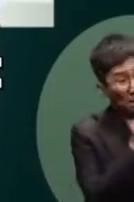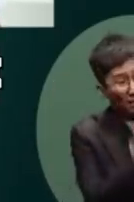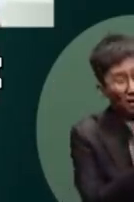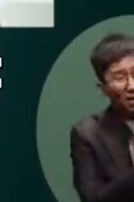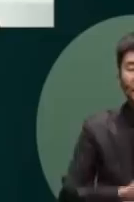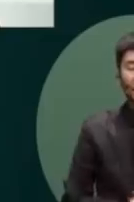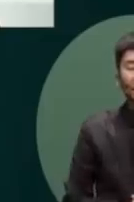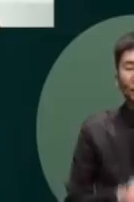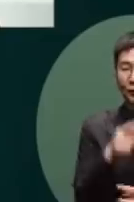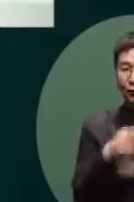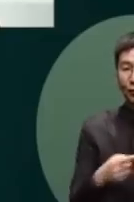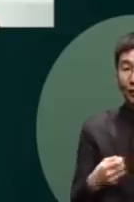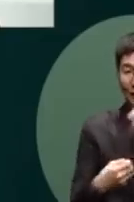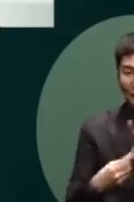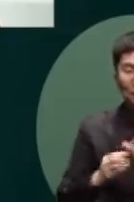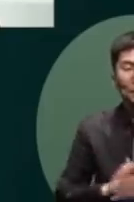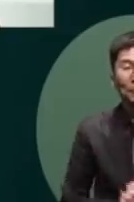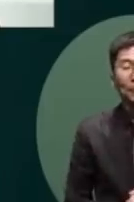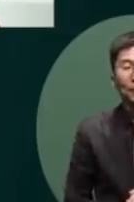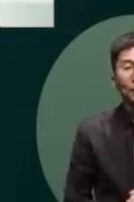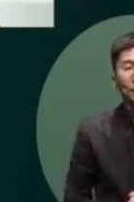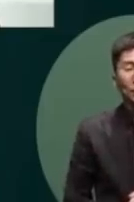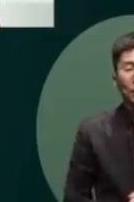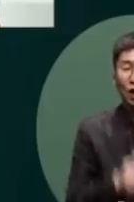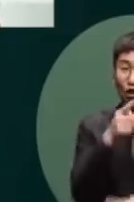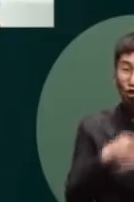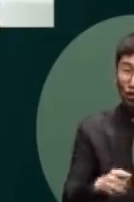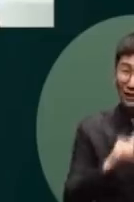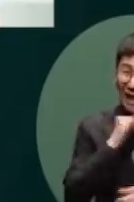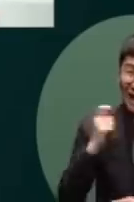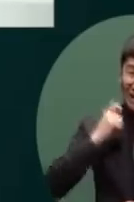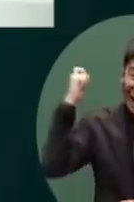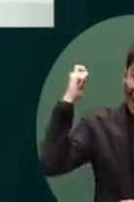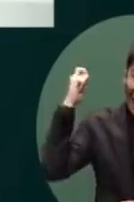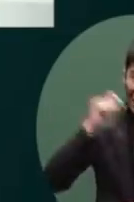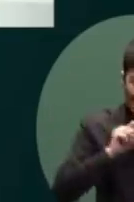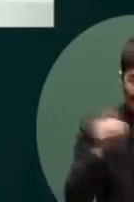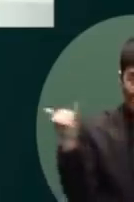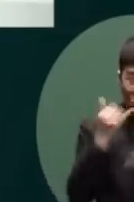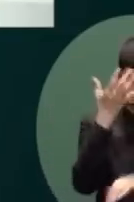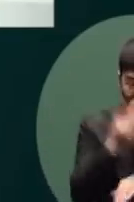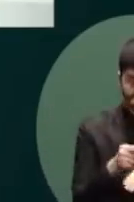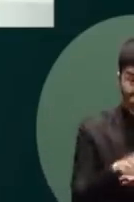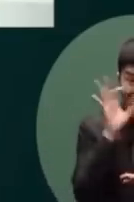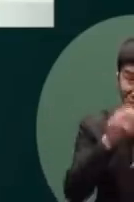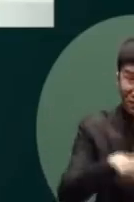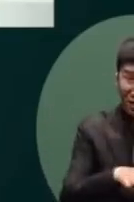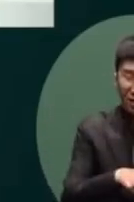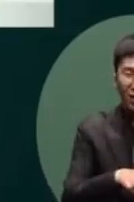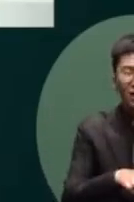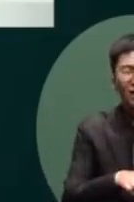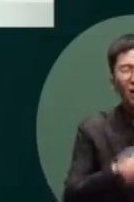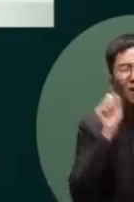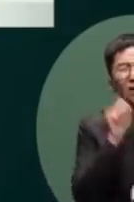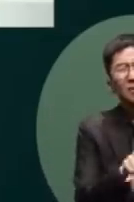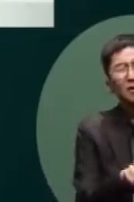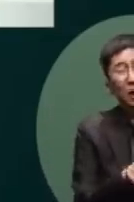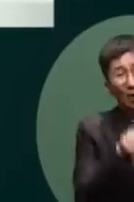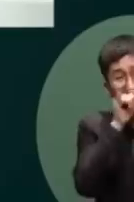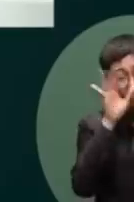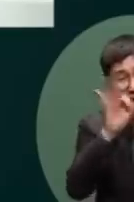하지 마세요. 네, 그 윤석열 그 뭐 죽을 거다라고 하는 얘기는 그 벌써 다 나온 거 보면은